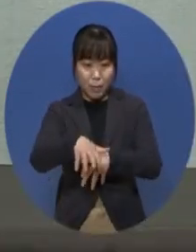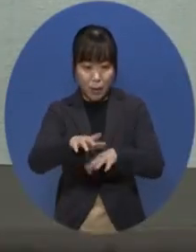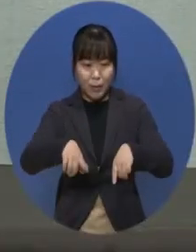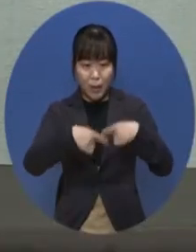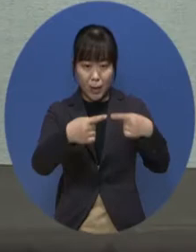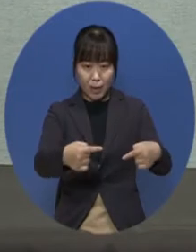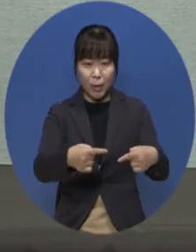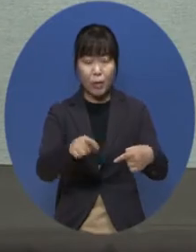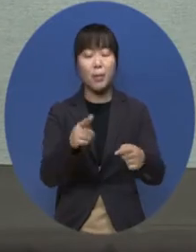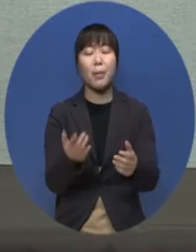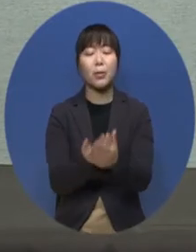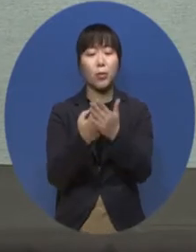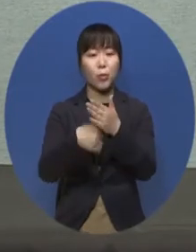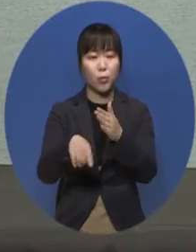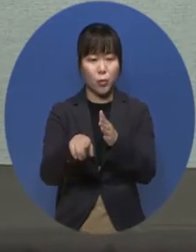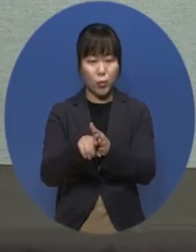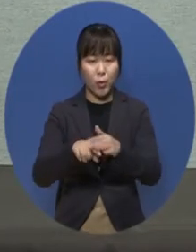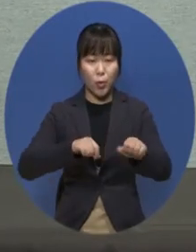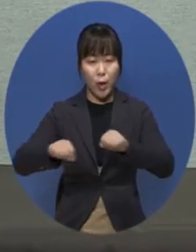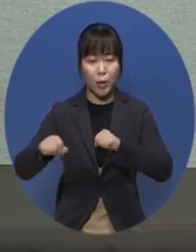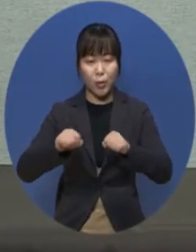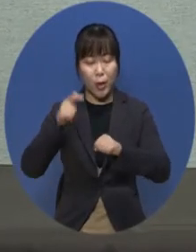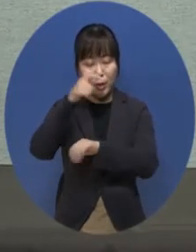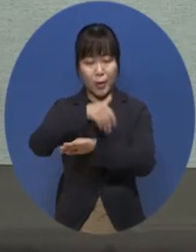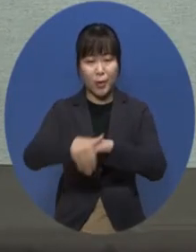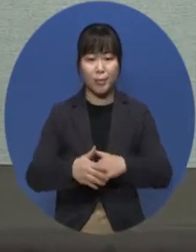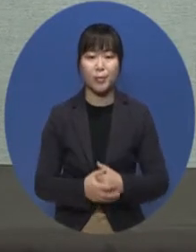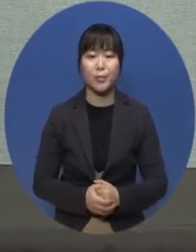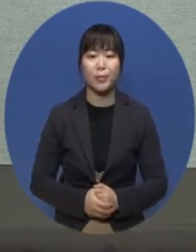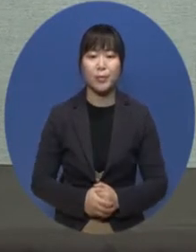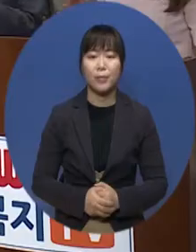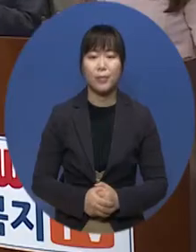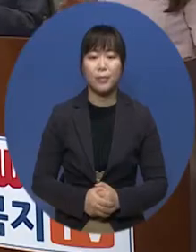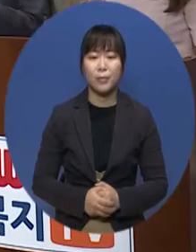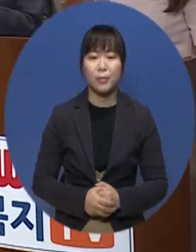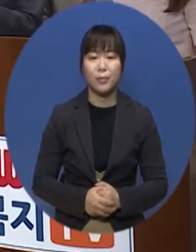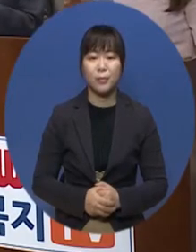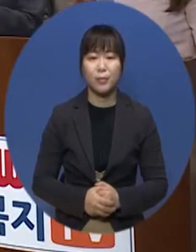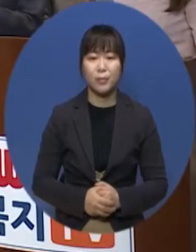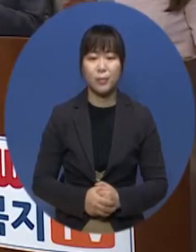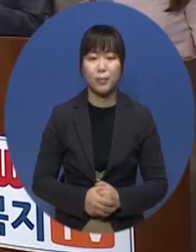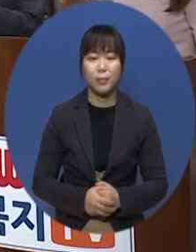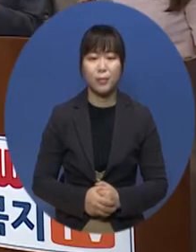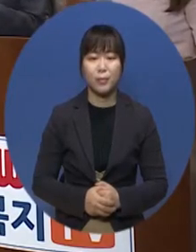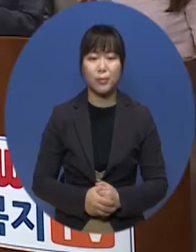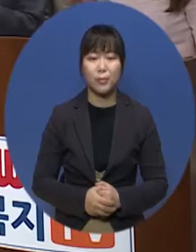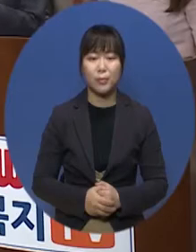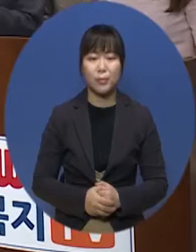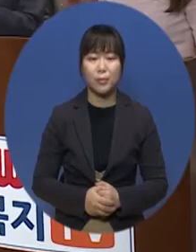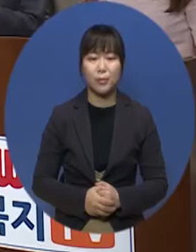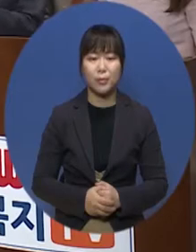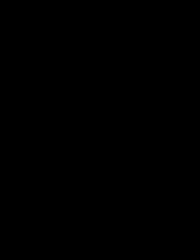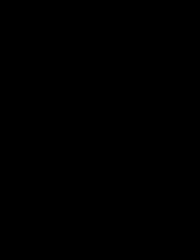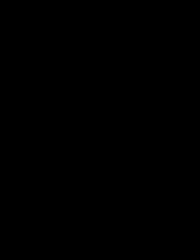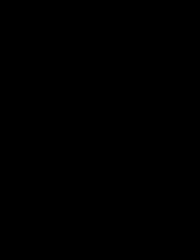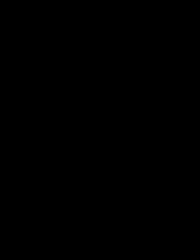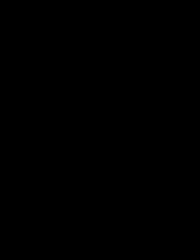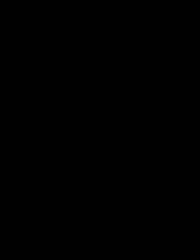헌혈 증진을 위한 적극적인 활동에 나설 방침입니다. 복지TV 뉴스 박성용입니다.